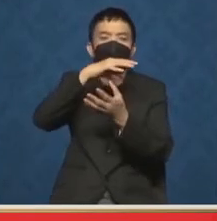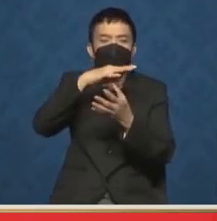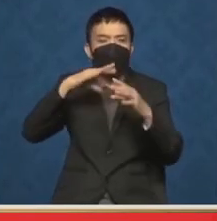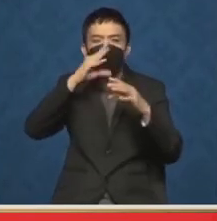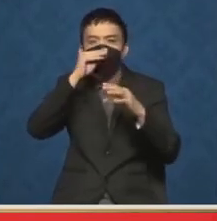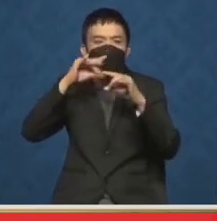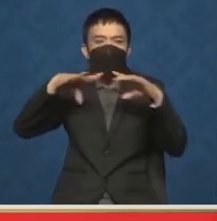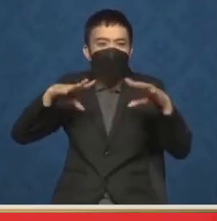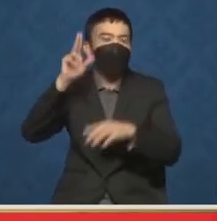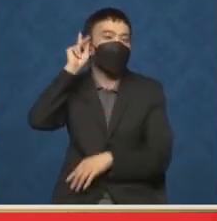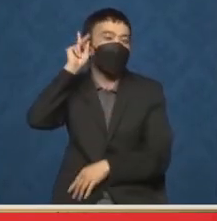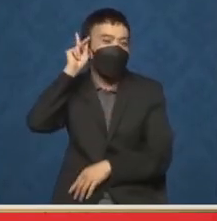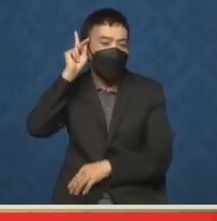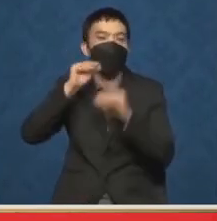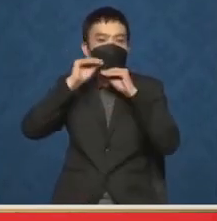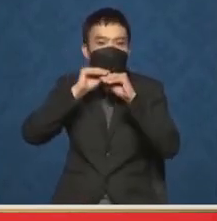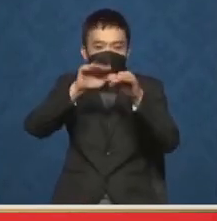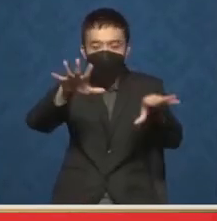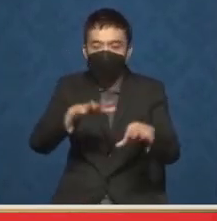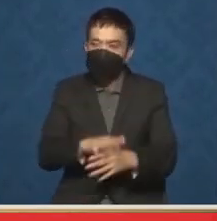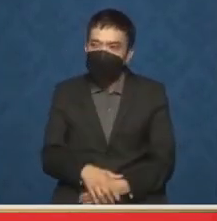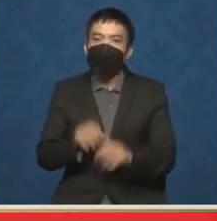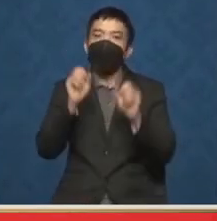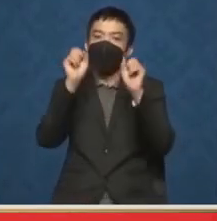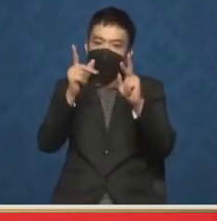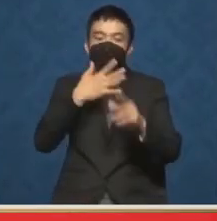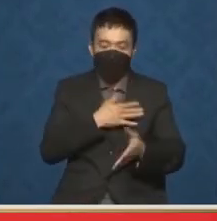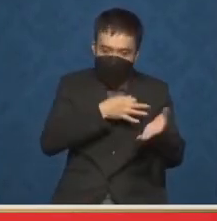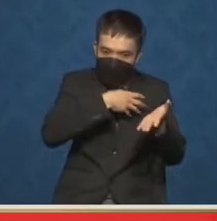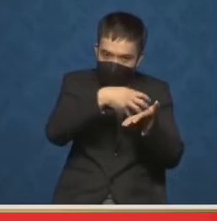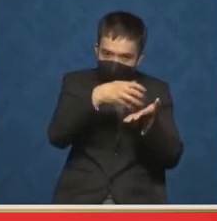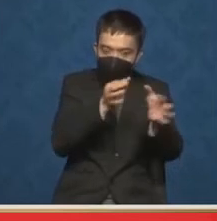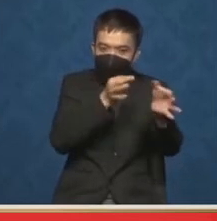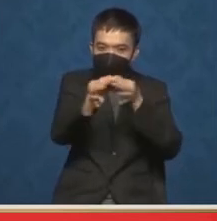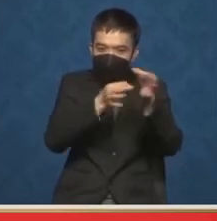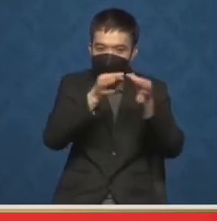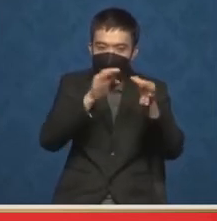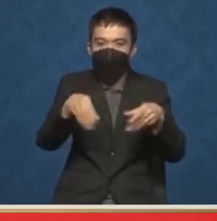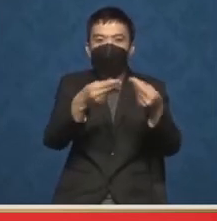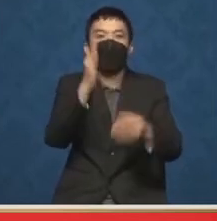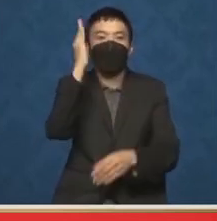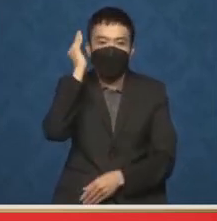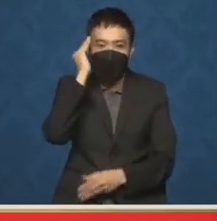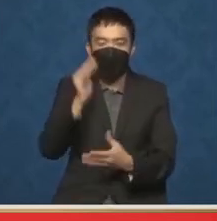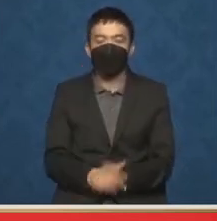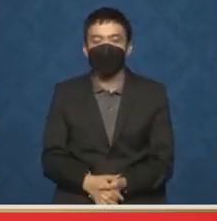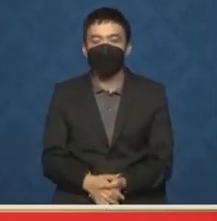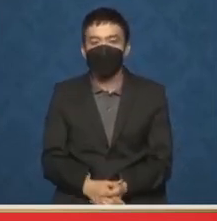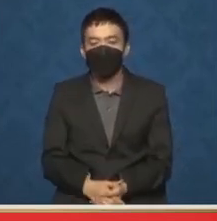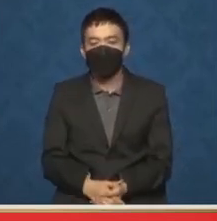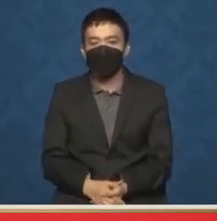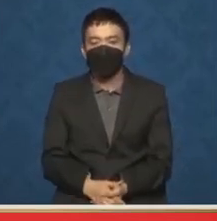ี่เรา จะมีต้องเอามาcedes 1 ให้มีการรบรู้กันก็อยากจะเรีนนะครับว่